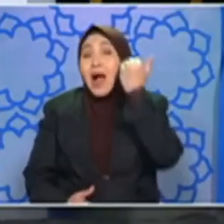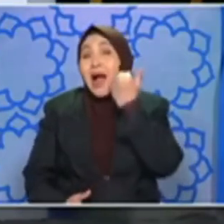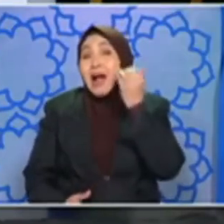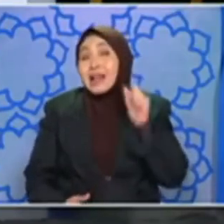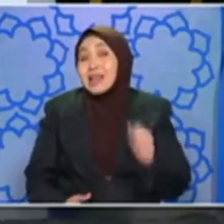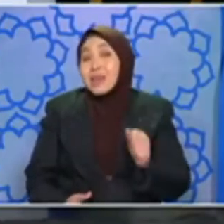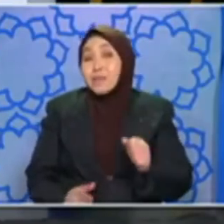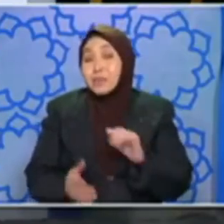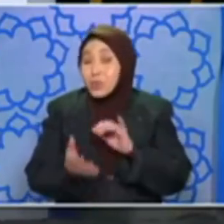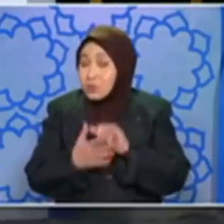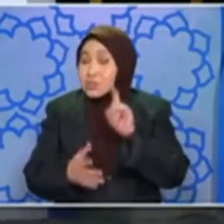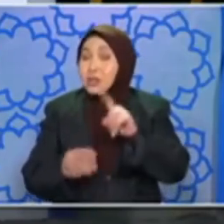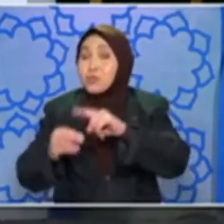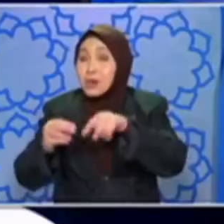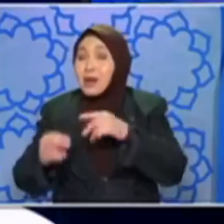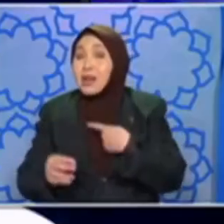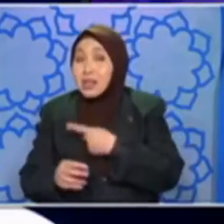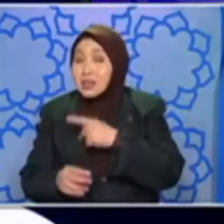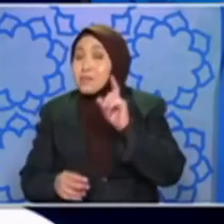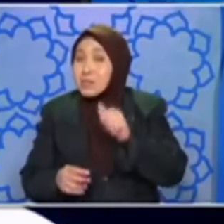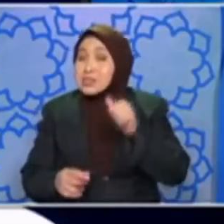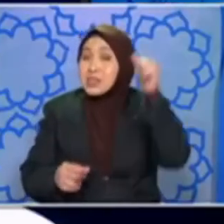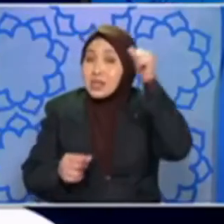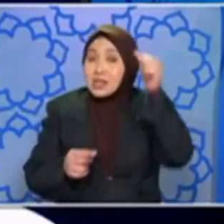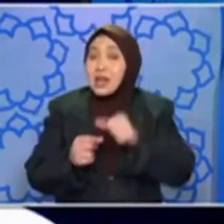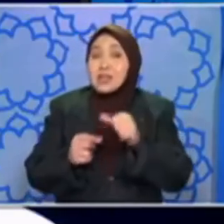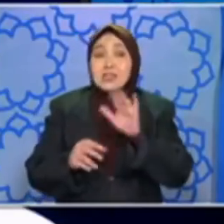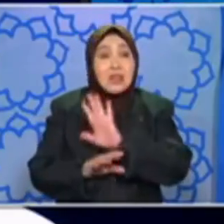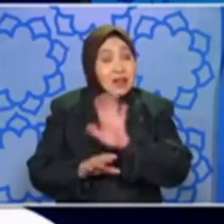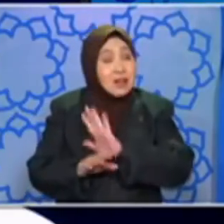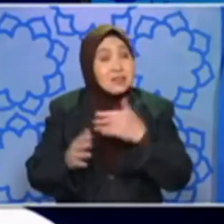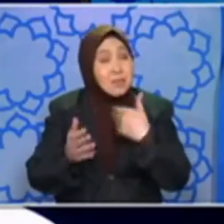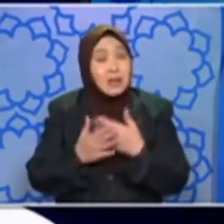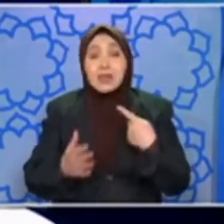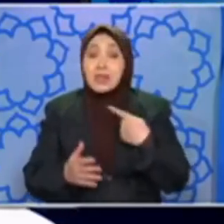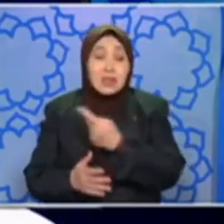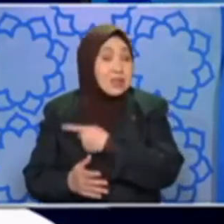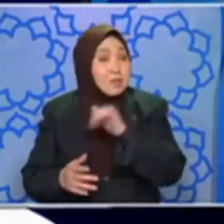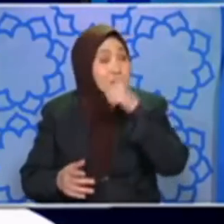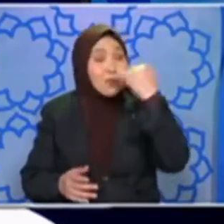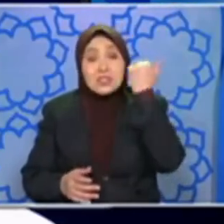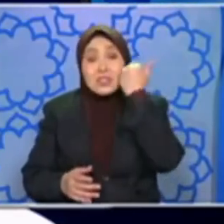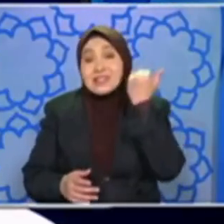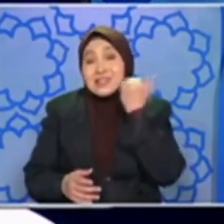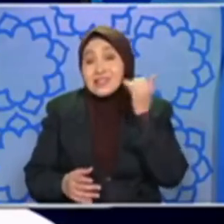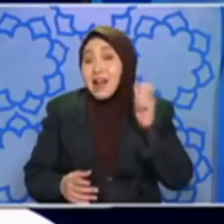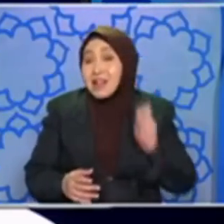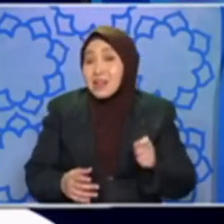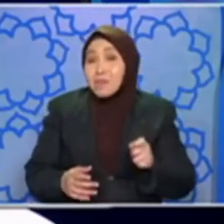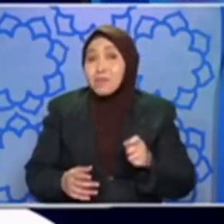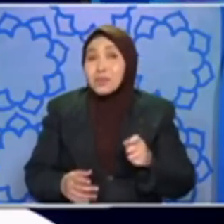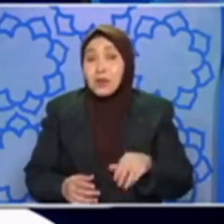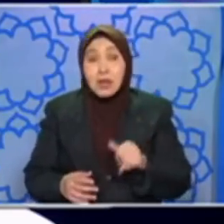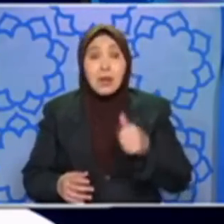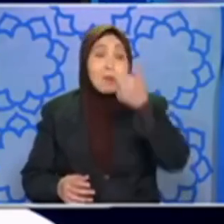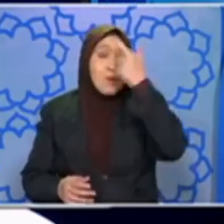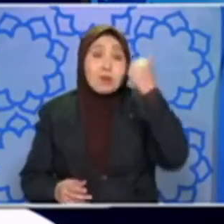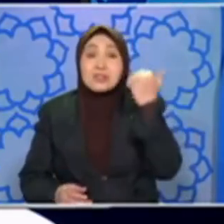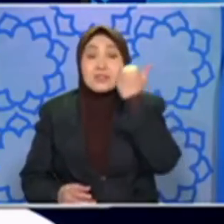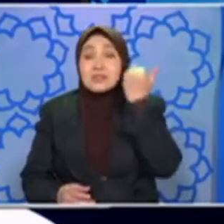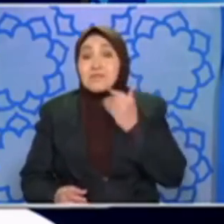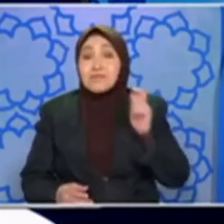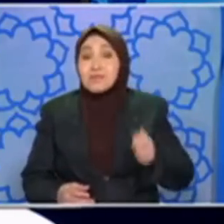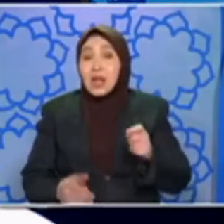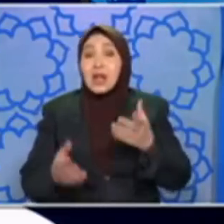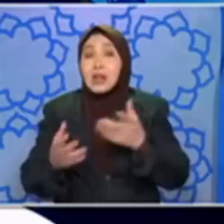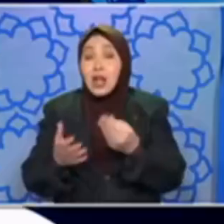perkara yang kita kena ingat. Jangan sampai kita apa pasal hakim ataupun peguam nak duit sampai 3 juta, jadi